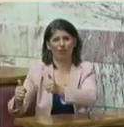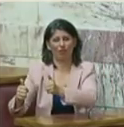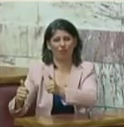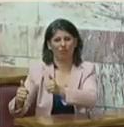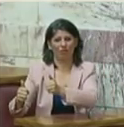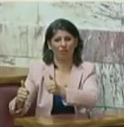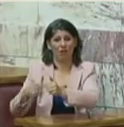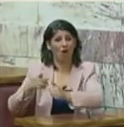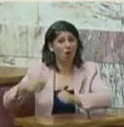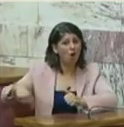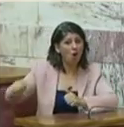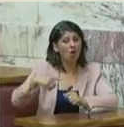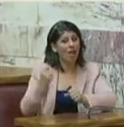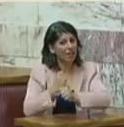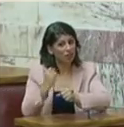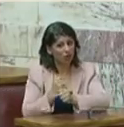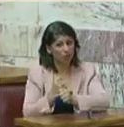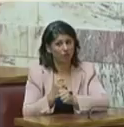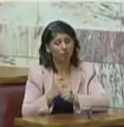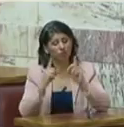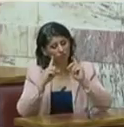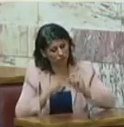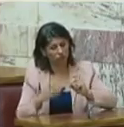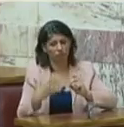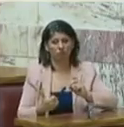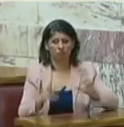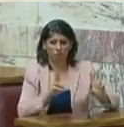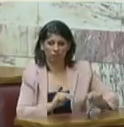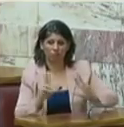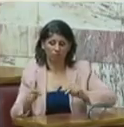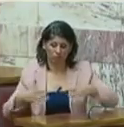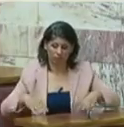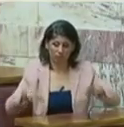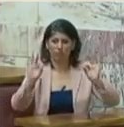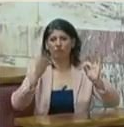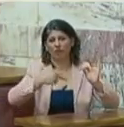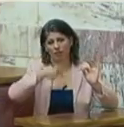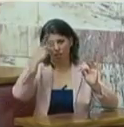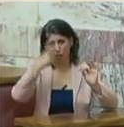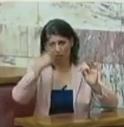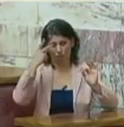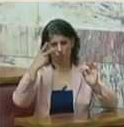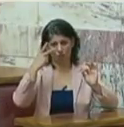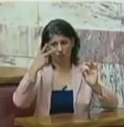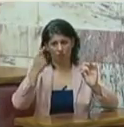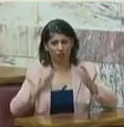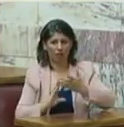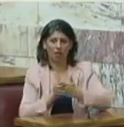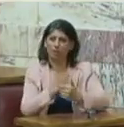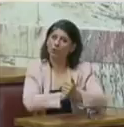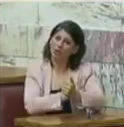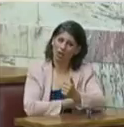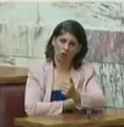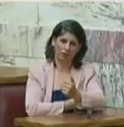Όλοι οι εργαζόμενοι οφείλουν να έχουν μια κοινή αφετηρία δικαιωμάτων για να αναπτύξουν τις ικανότητές